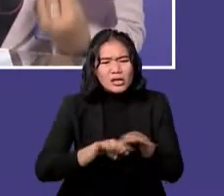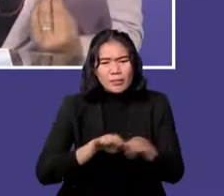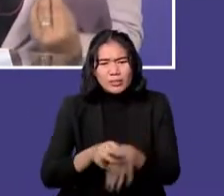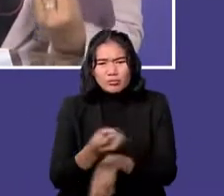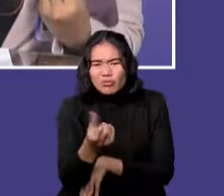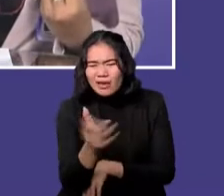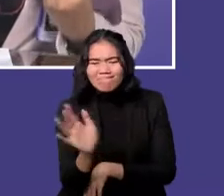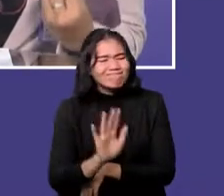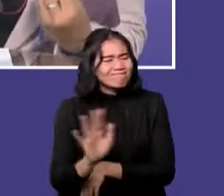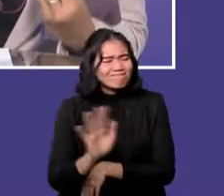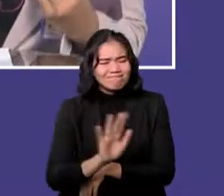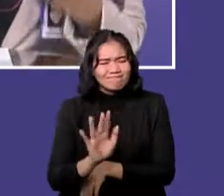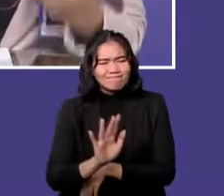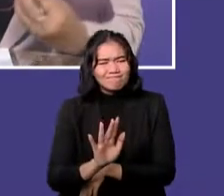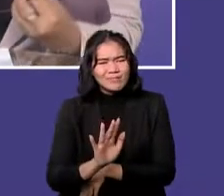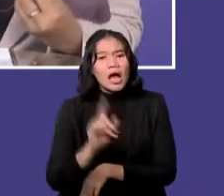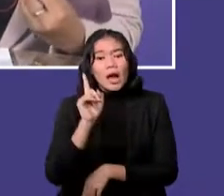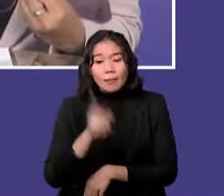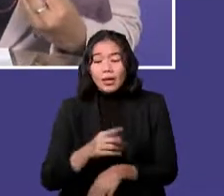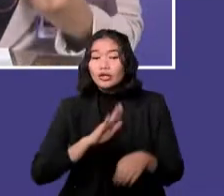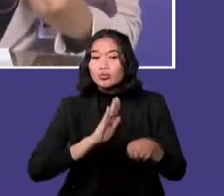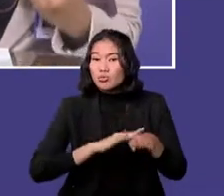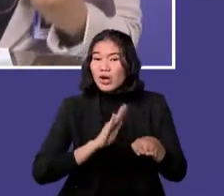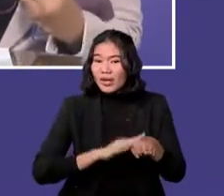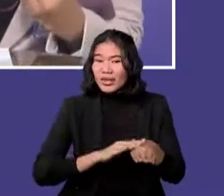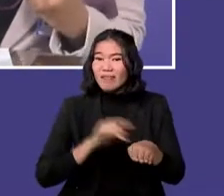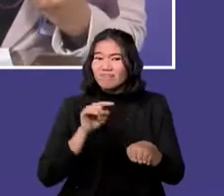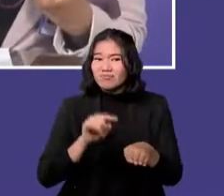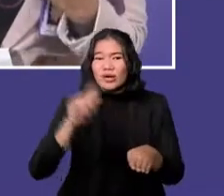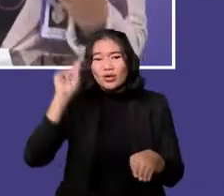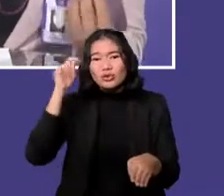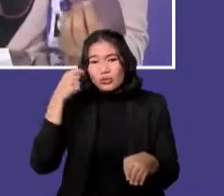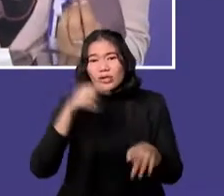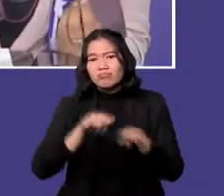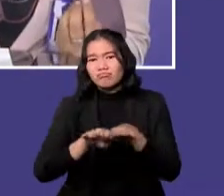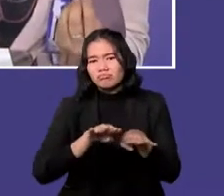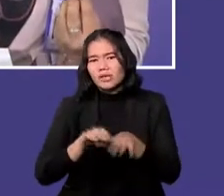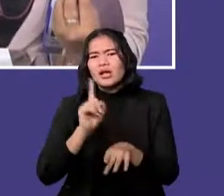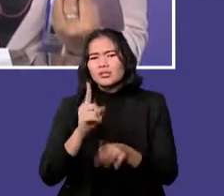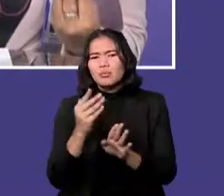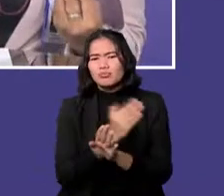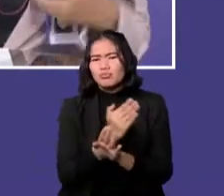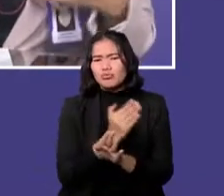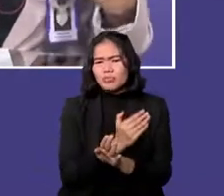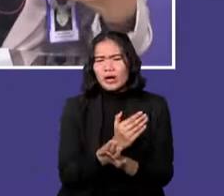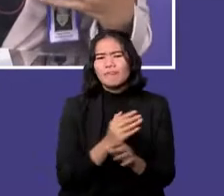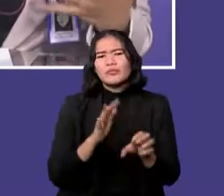perilaku seperti ini, apalagi secara culture gitu. Sepertinya kita tidak diajarkan